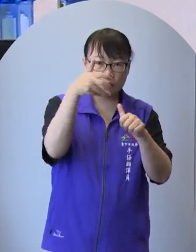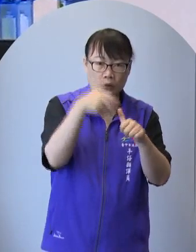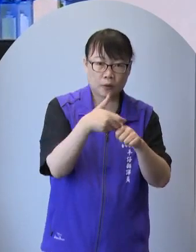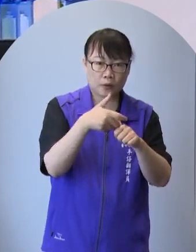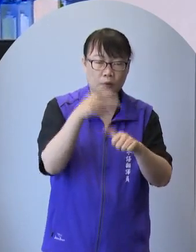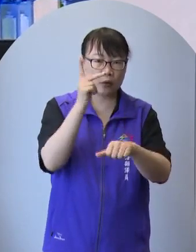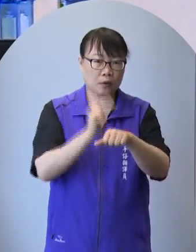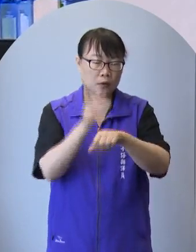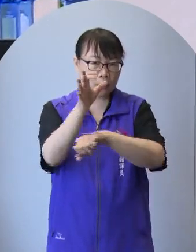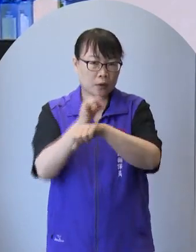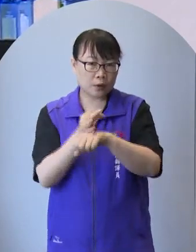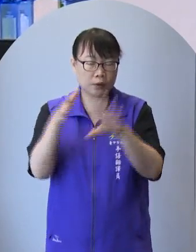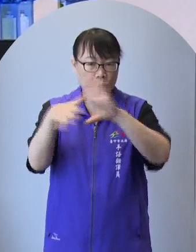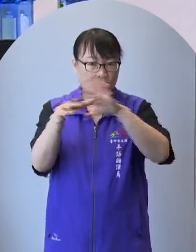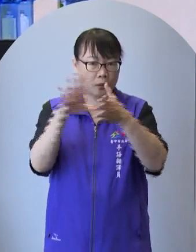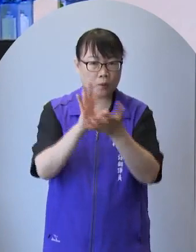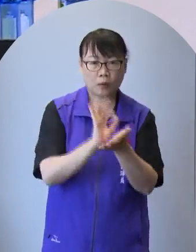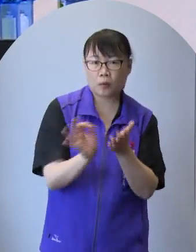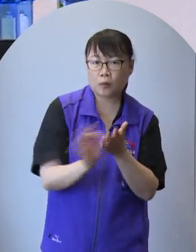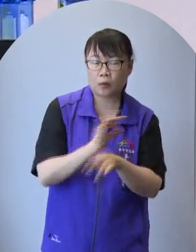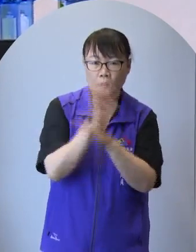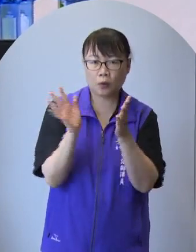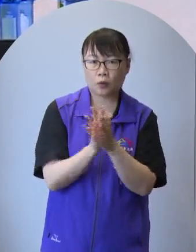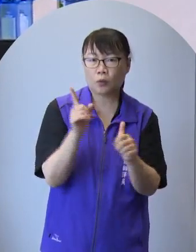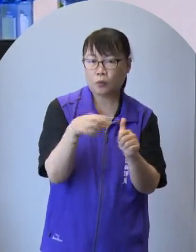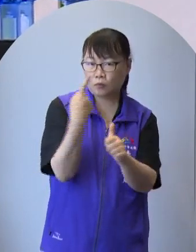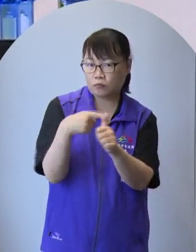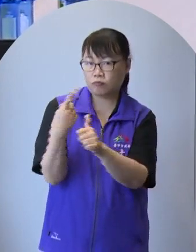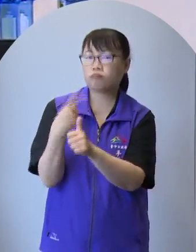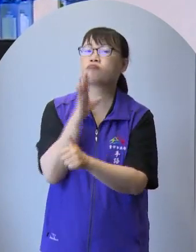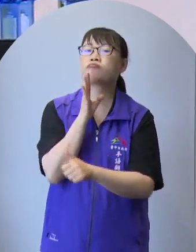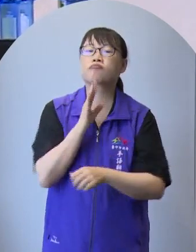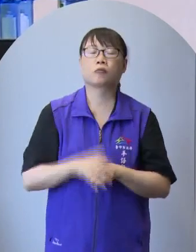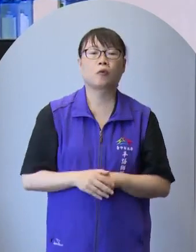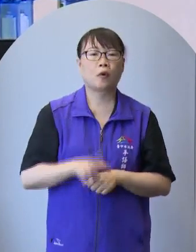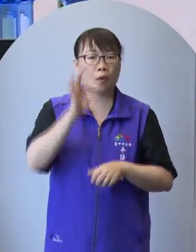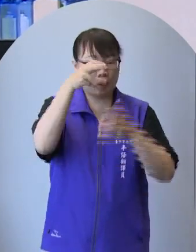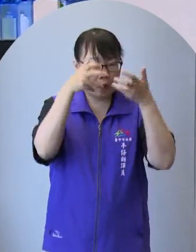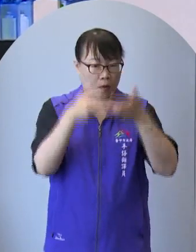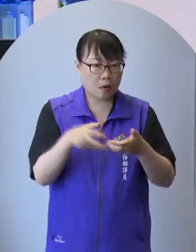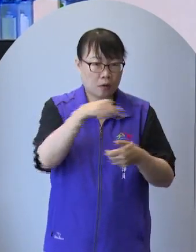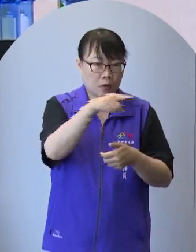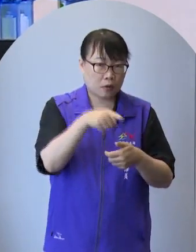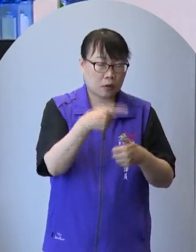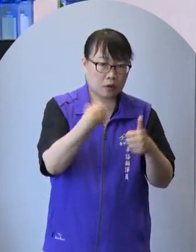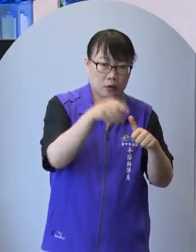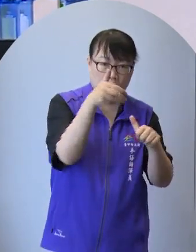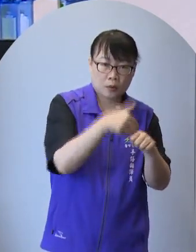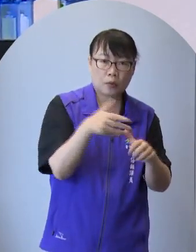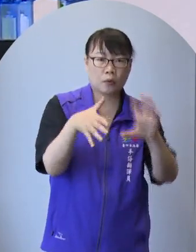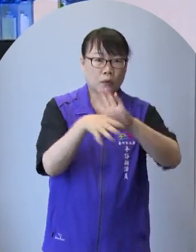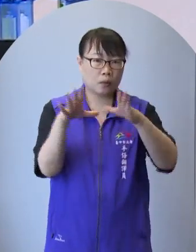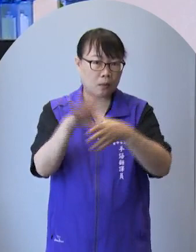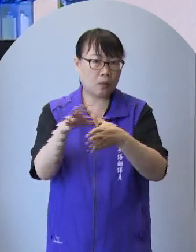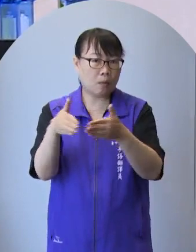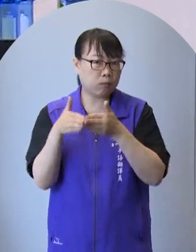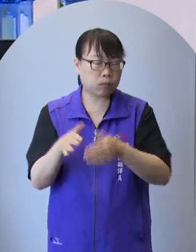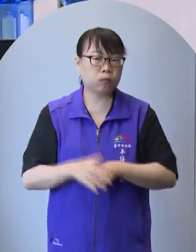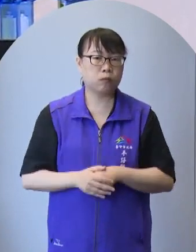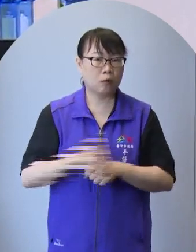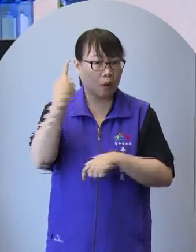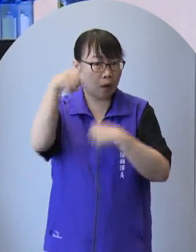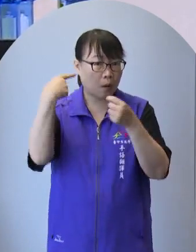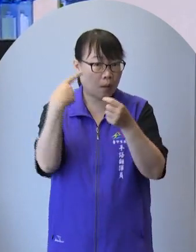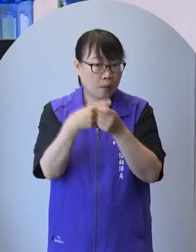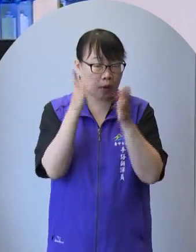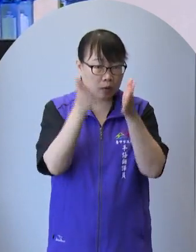出都是排第一名哈。因为要重视教育，要重视文化哈，所以明年